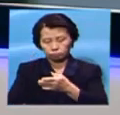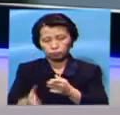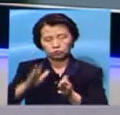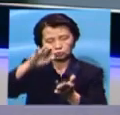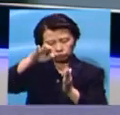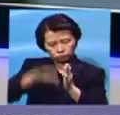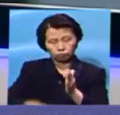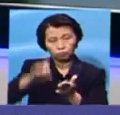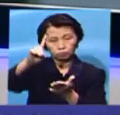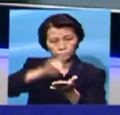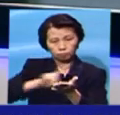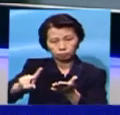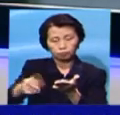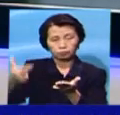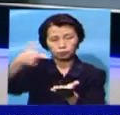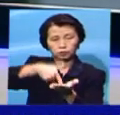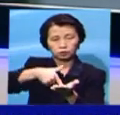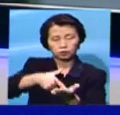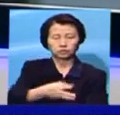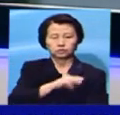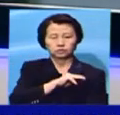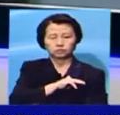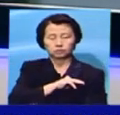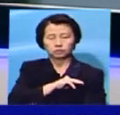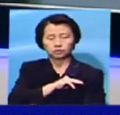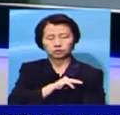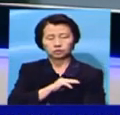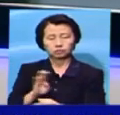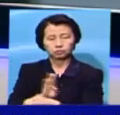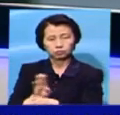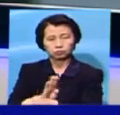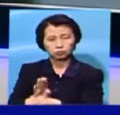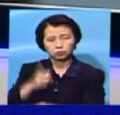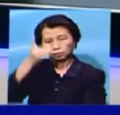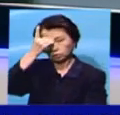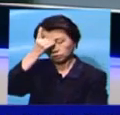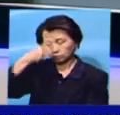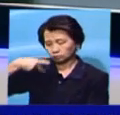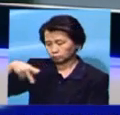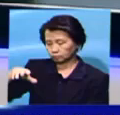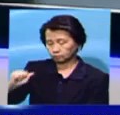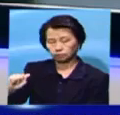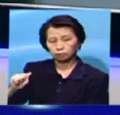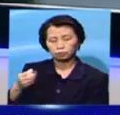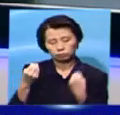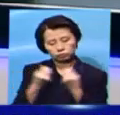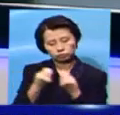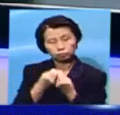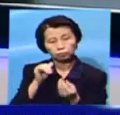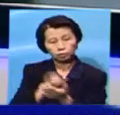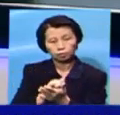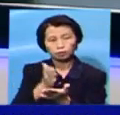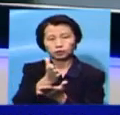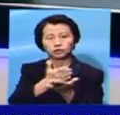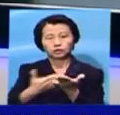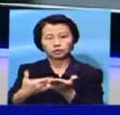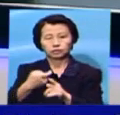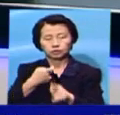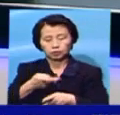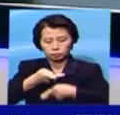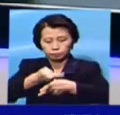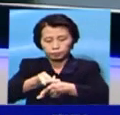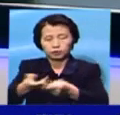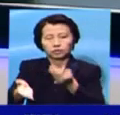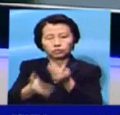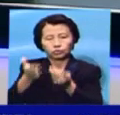seminggu sahaja lagi jelas menteri perdagangan antarabangsa dan industri Datuk Seri Mustafa Mohamad jumlah itu sebahagian dari daripada pinjaman